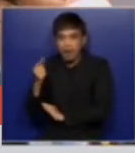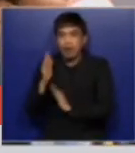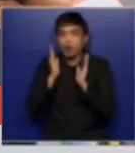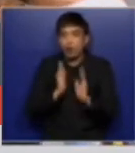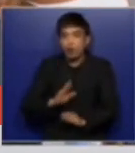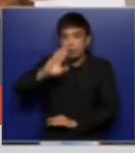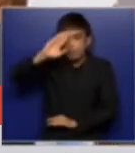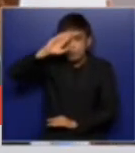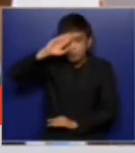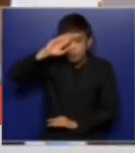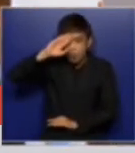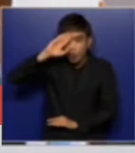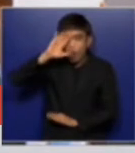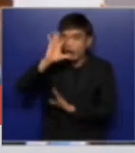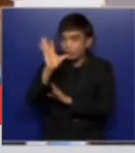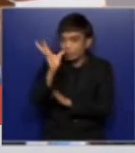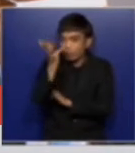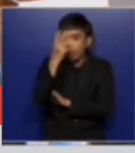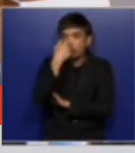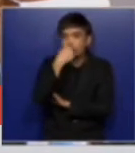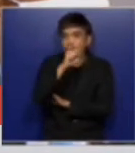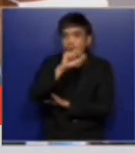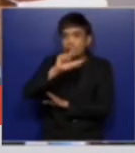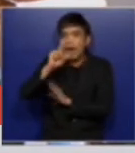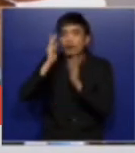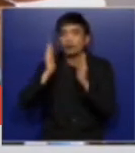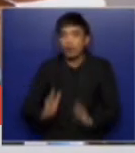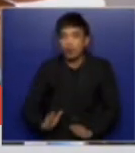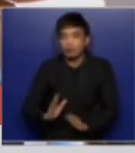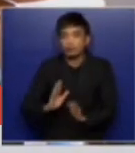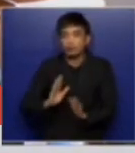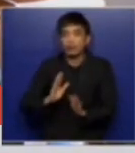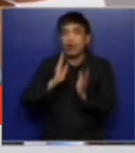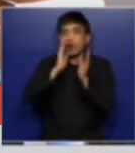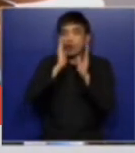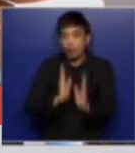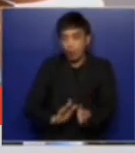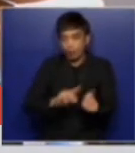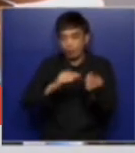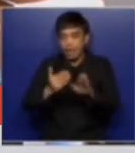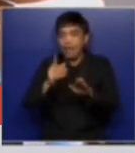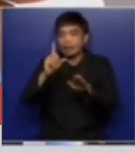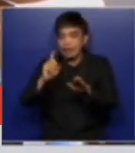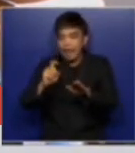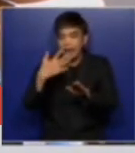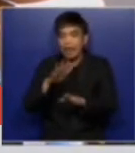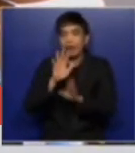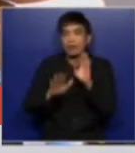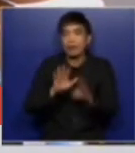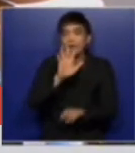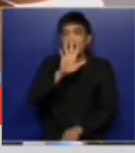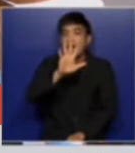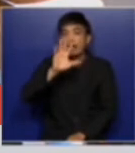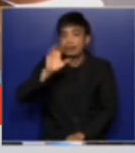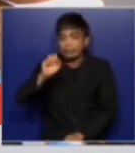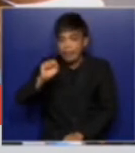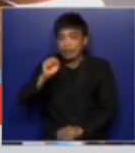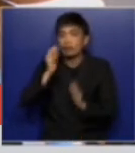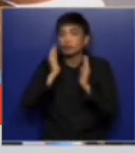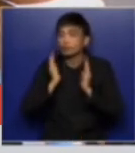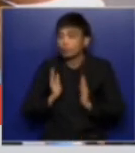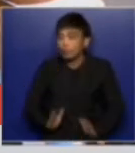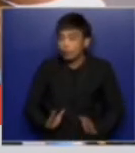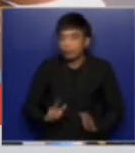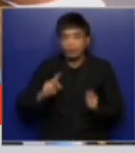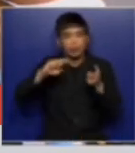คนมีผู้เสียชีวิตแล้วประมาณ 500,000 วิกฤตการณ์ดังกล่าวนี้ท่านประธานครับย่อมส่งผลกระทบต่